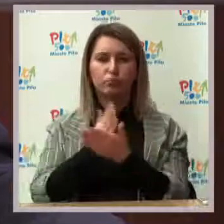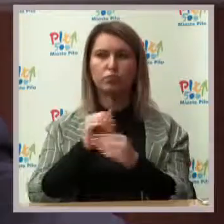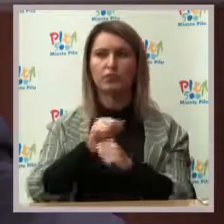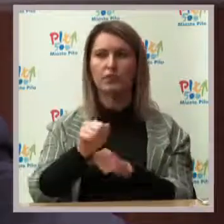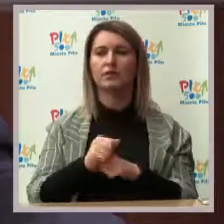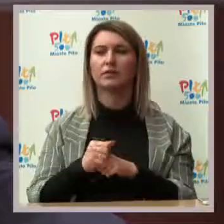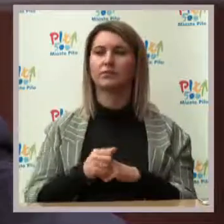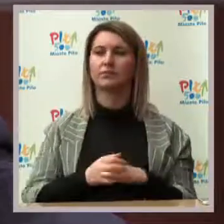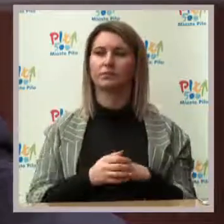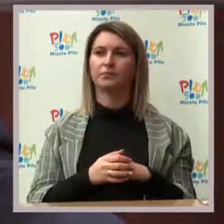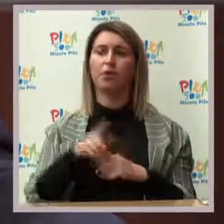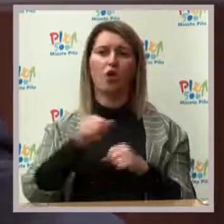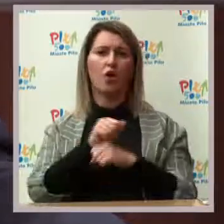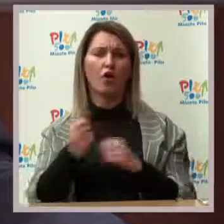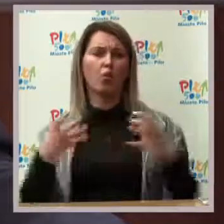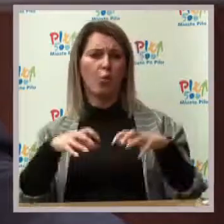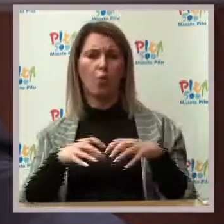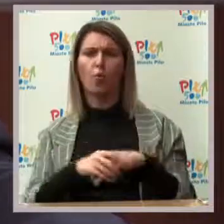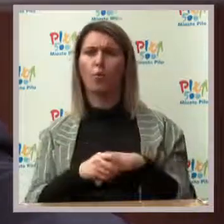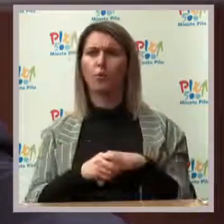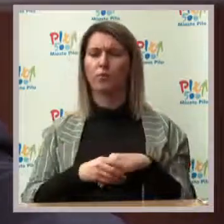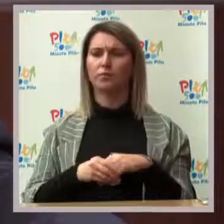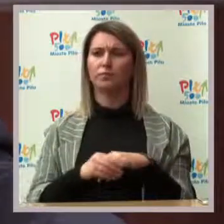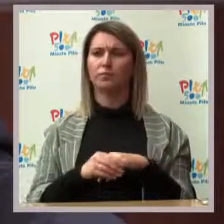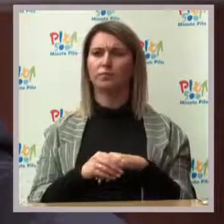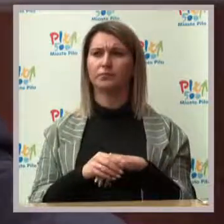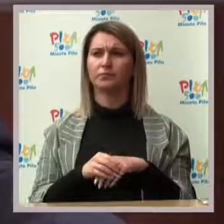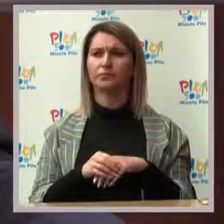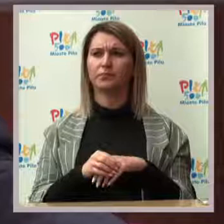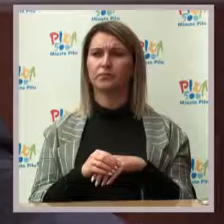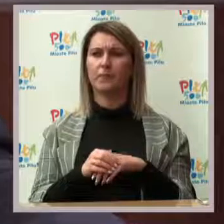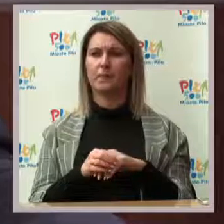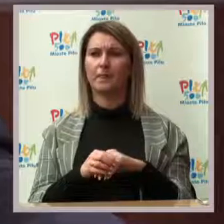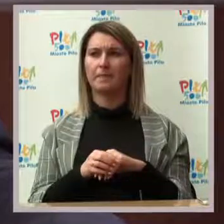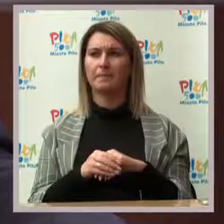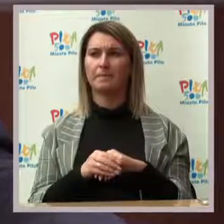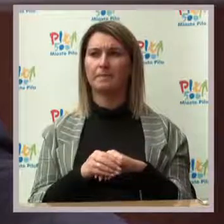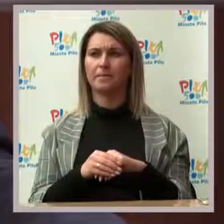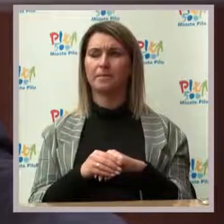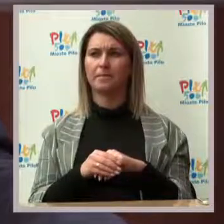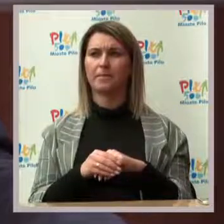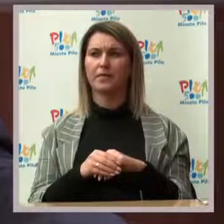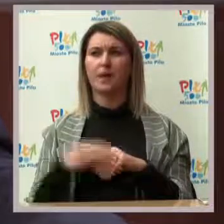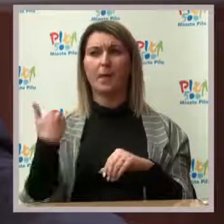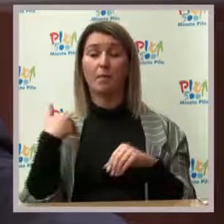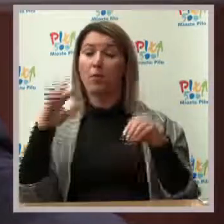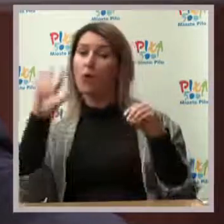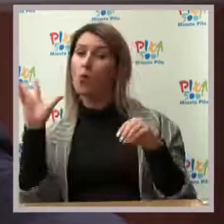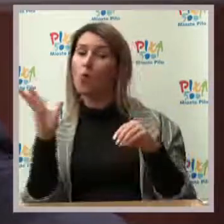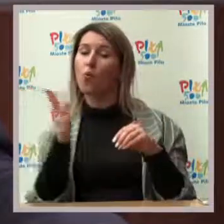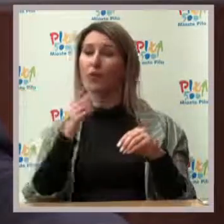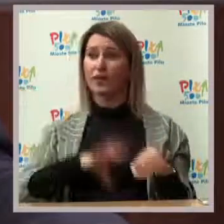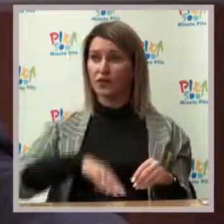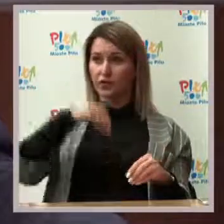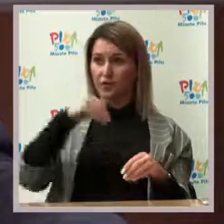Gwda. Jest to klub jednosekcyjny. Mieliśmy parę dni temu piękną uroczystość. No, choroba